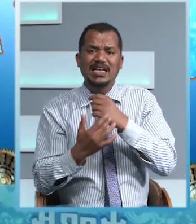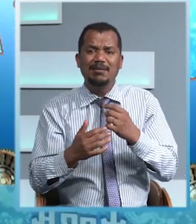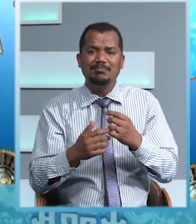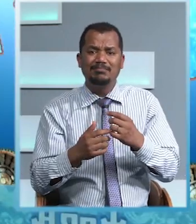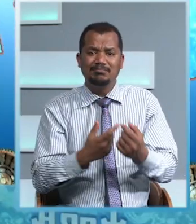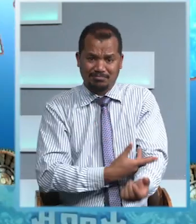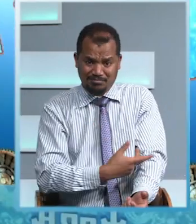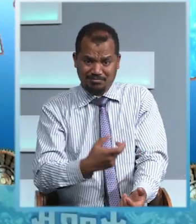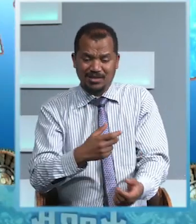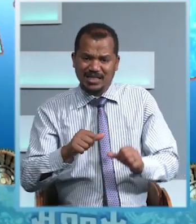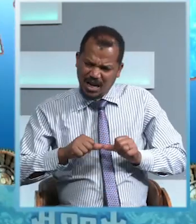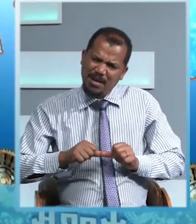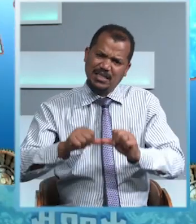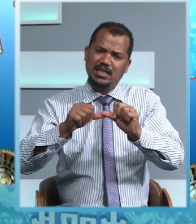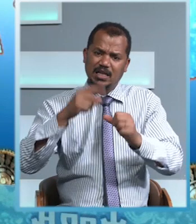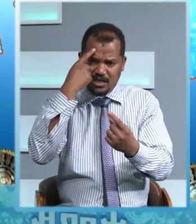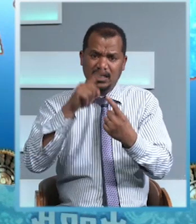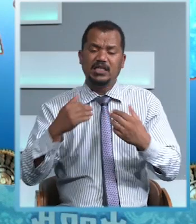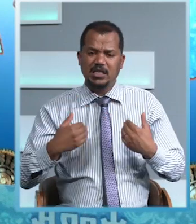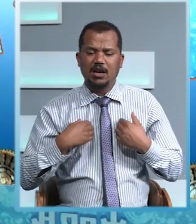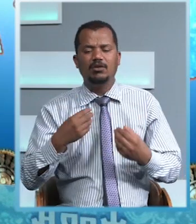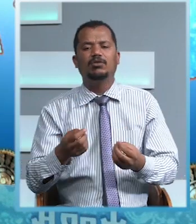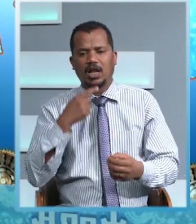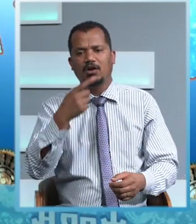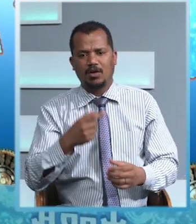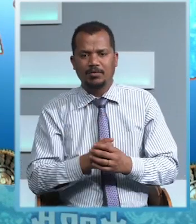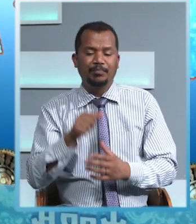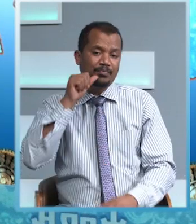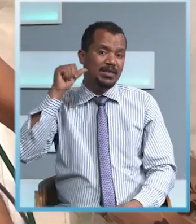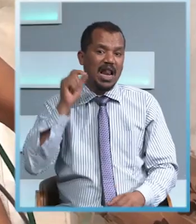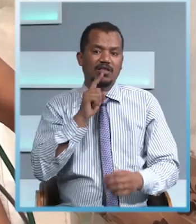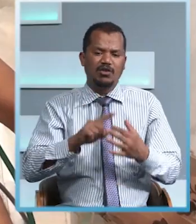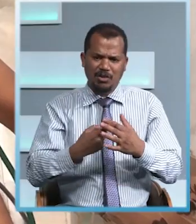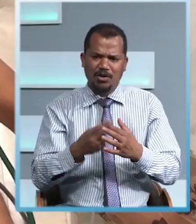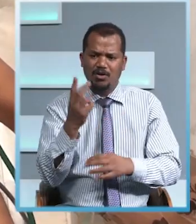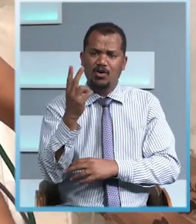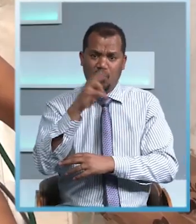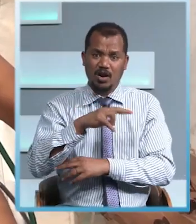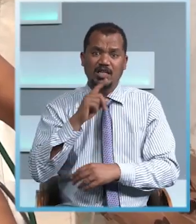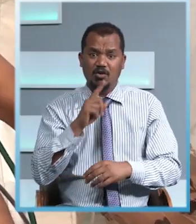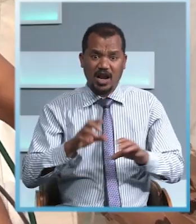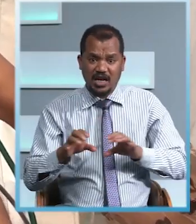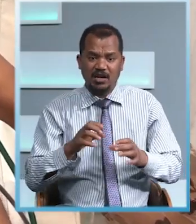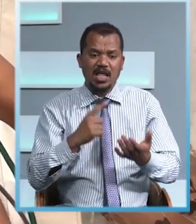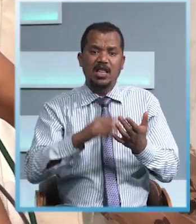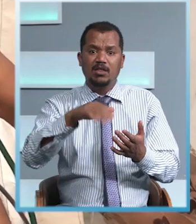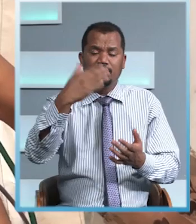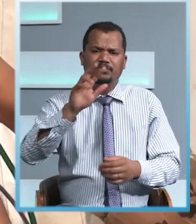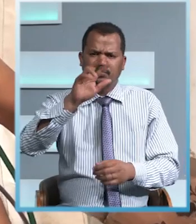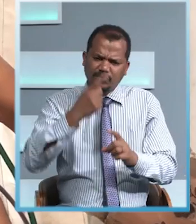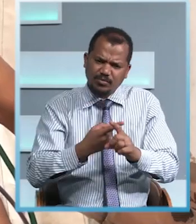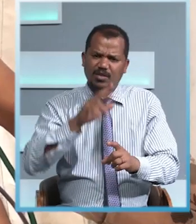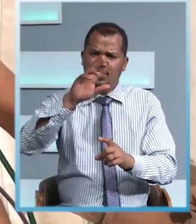ይሄንን የደም ልገሳ መርሃ ግብር ለማስቀጠልም እቅድ እንዳለው አክሏል ትላንትና ነው የጀመረው ለሁለት ቀን ነው ያደረግነው